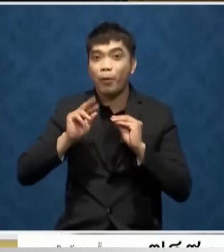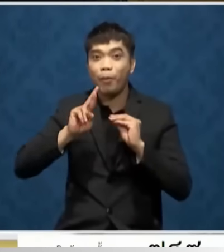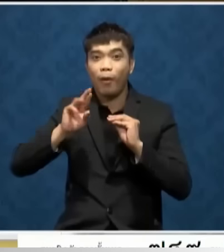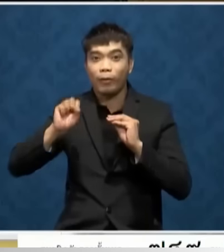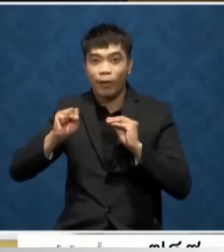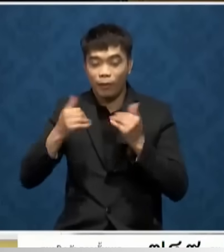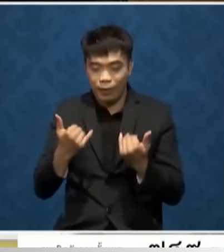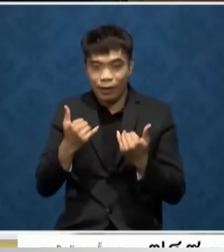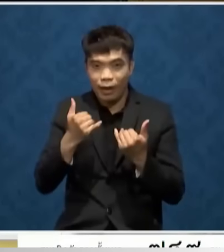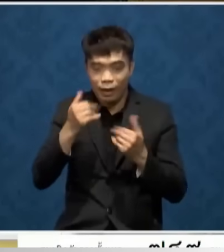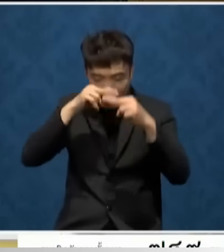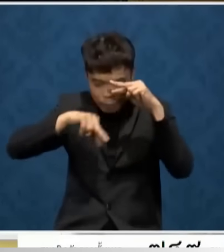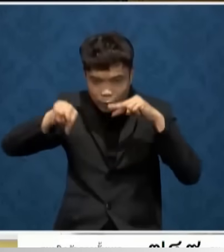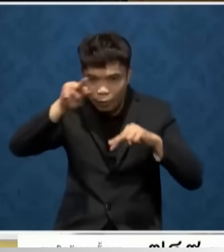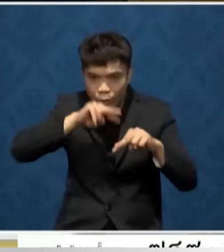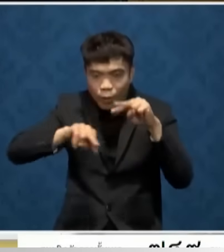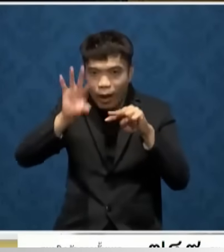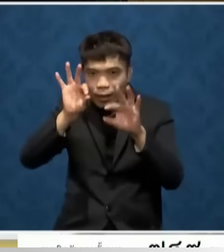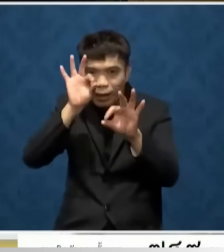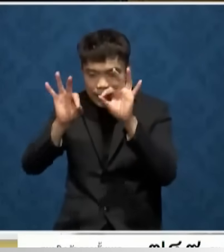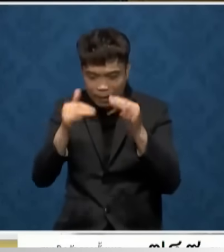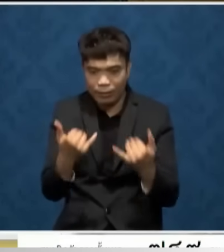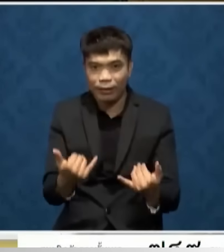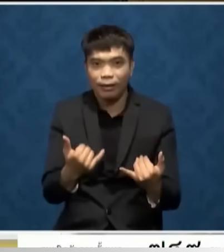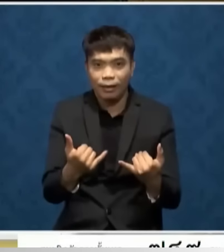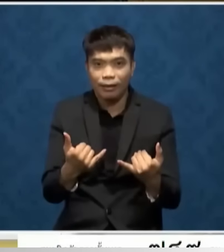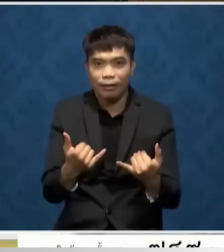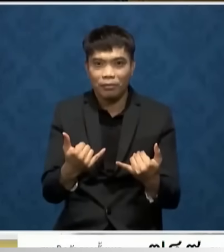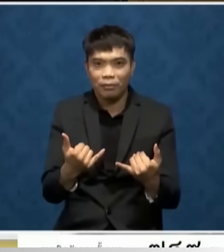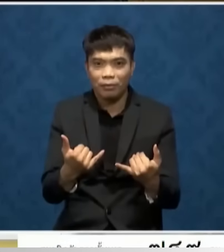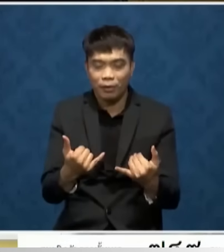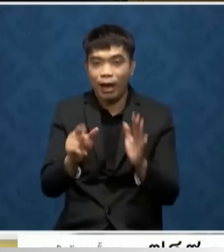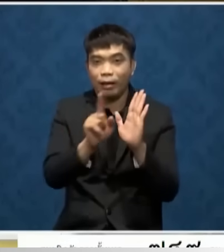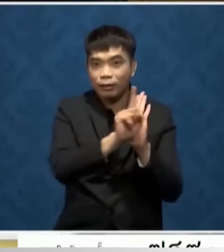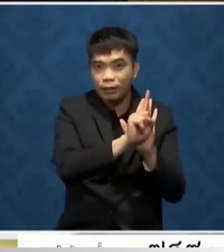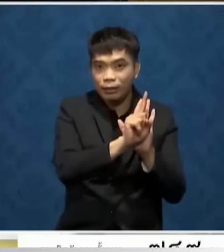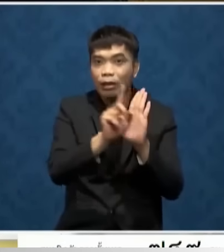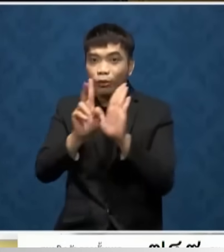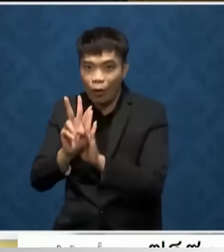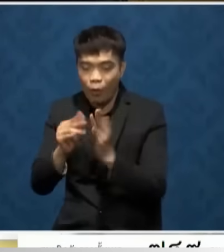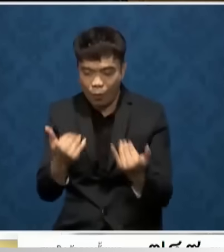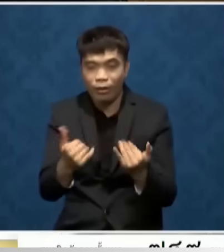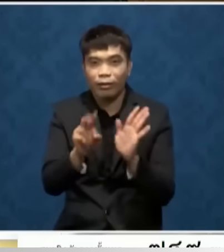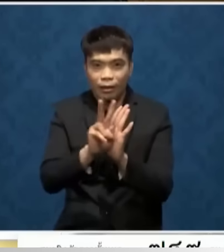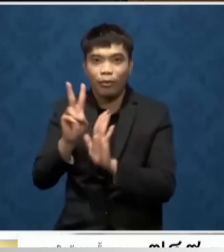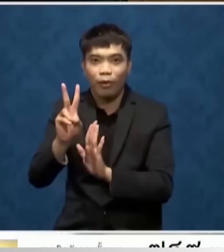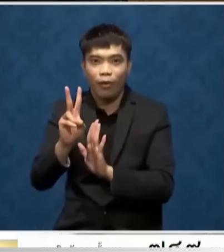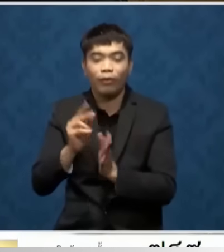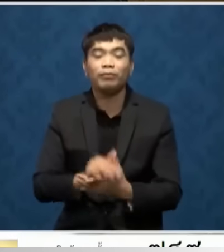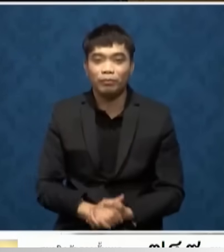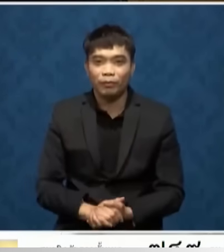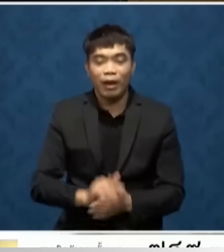ารณายตินี้ในครั้งนี้ก็ถือว่าเป็นครั้งที่2นับแต่ที่เรามีรัฐธรรมนู